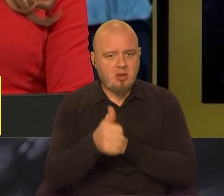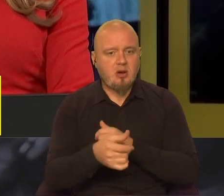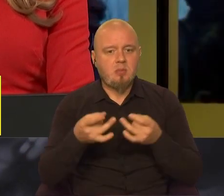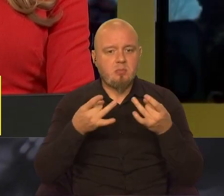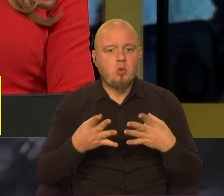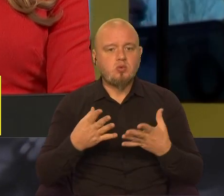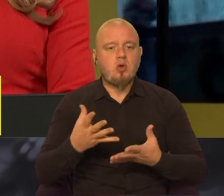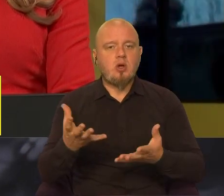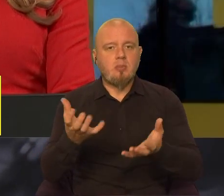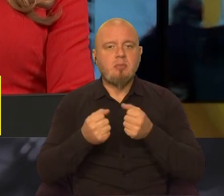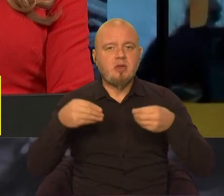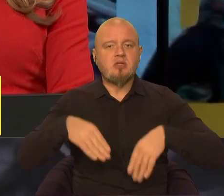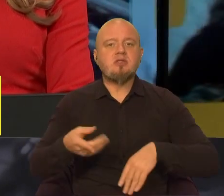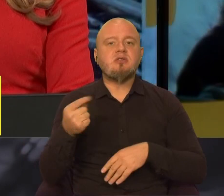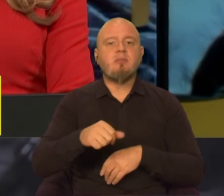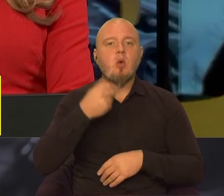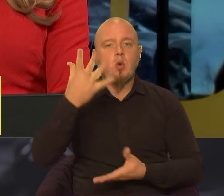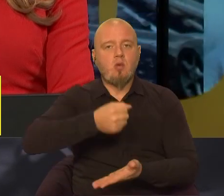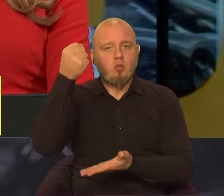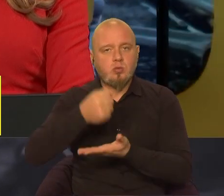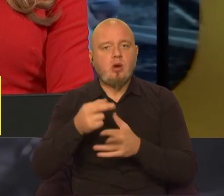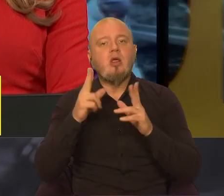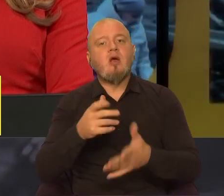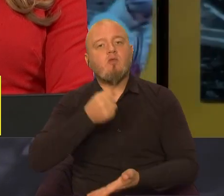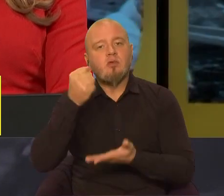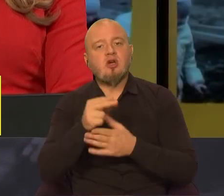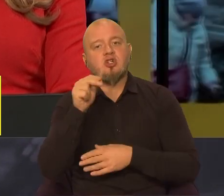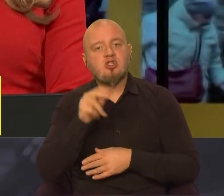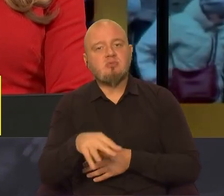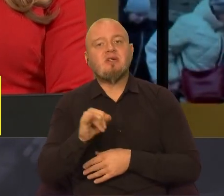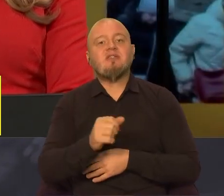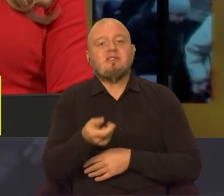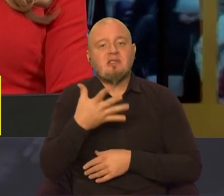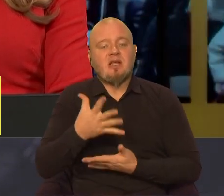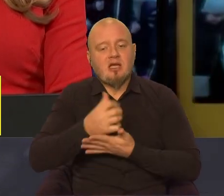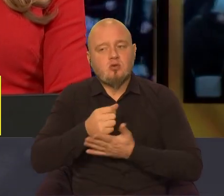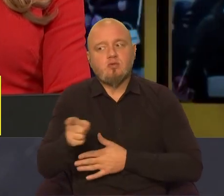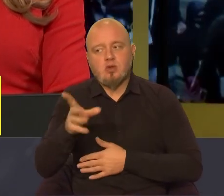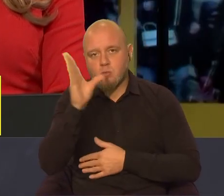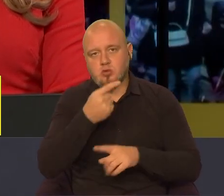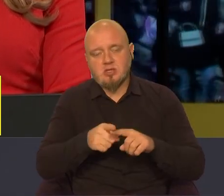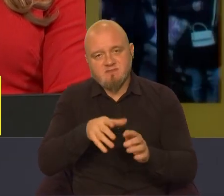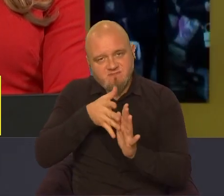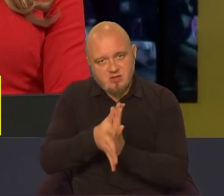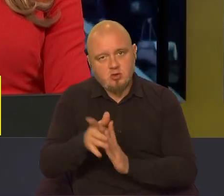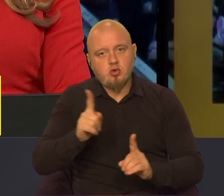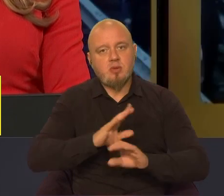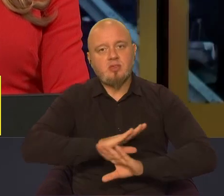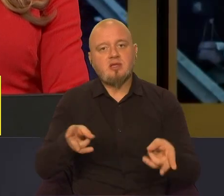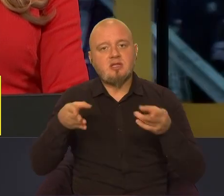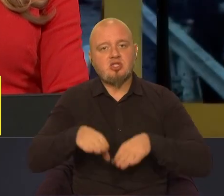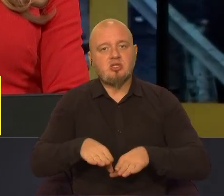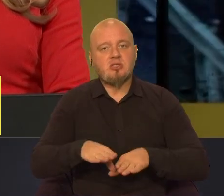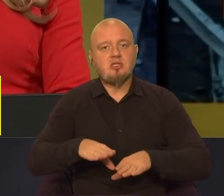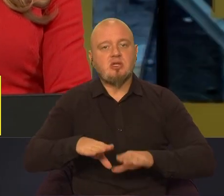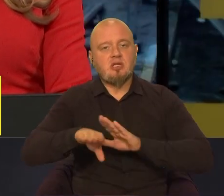просто приймають рішення саме коли вдарити, як вдарити, чим і скільки ресурсів вони можуть на це витратити, щоб не залишитися